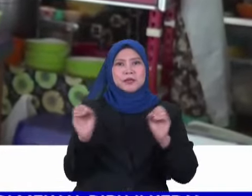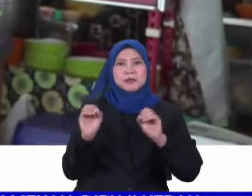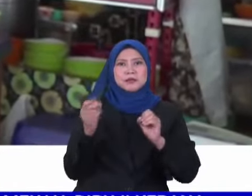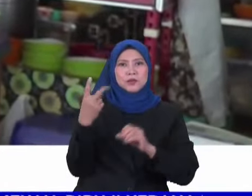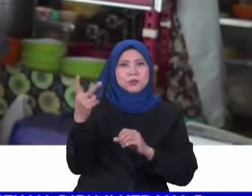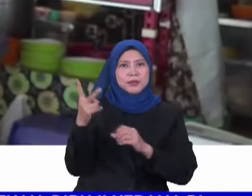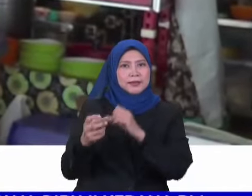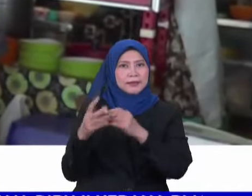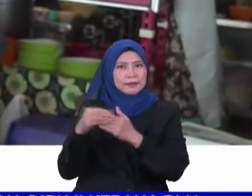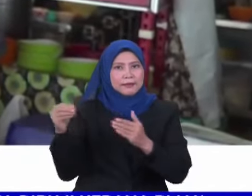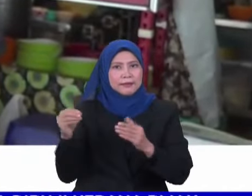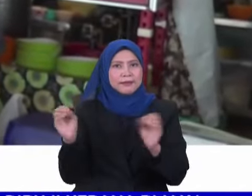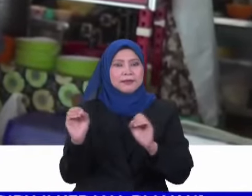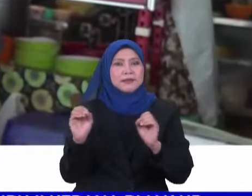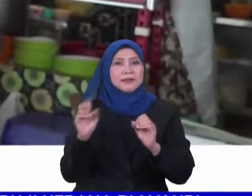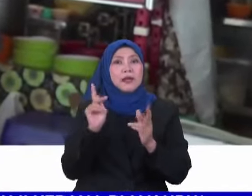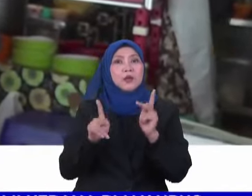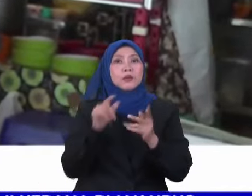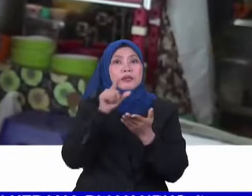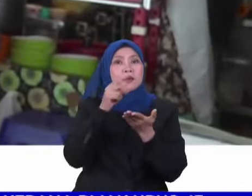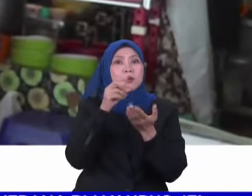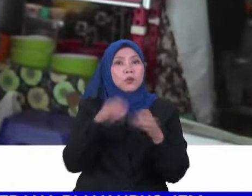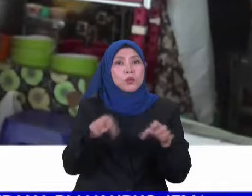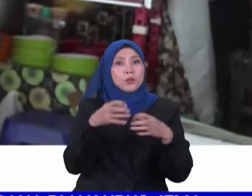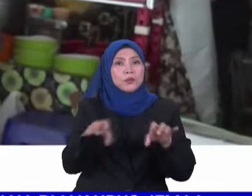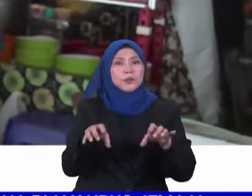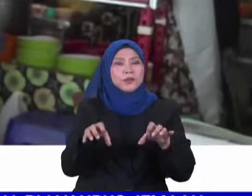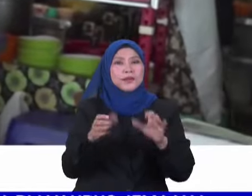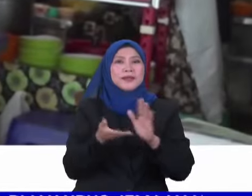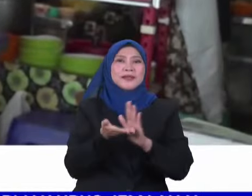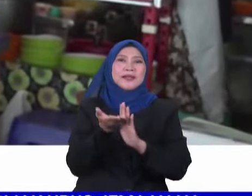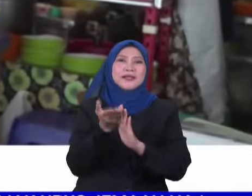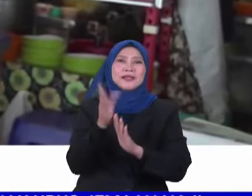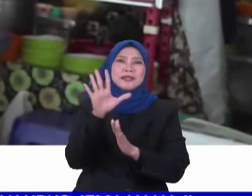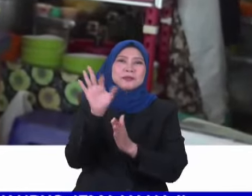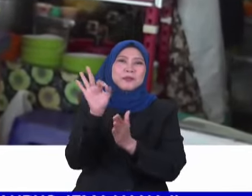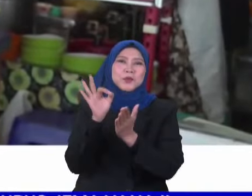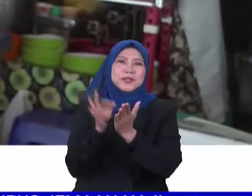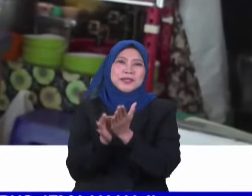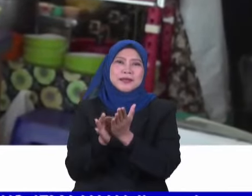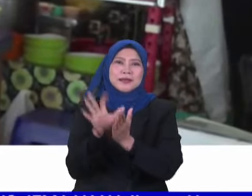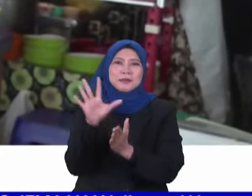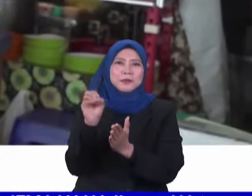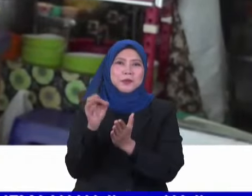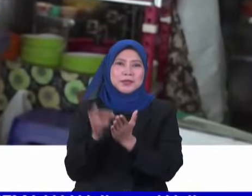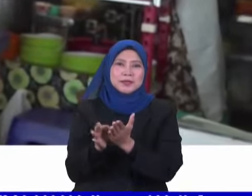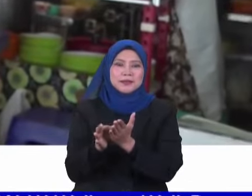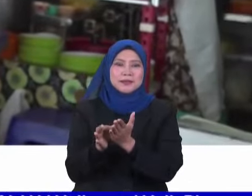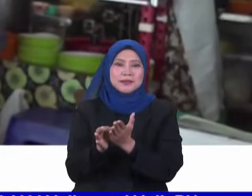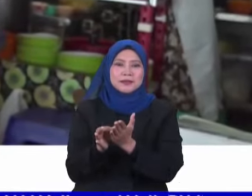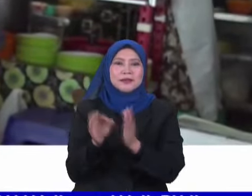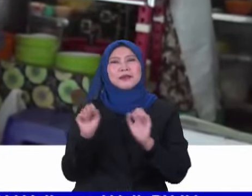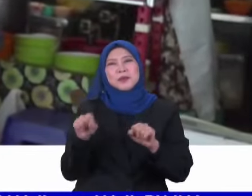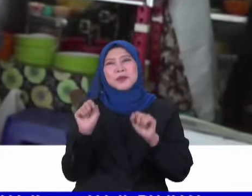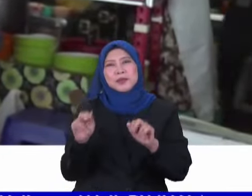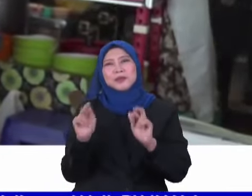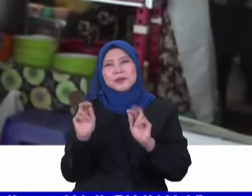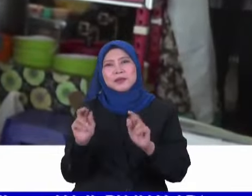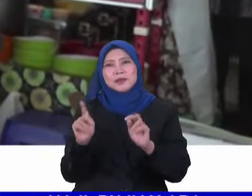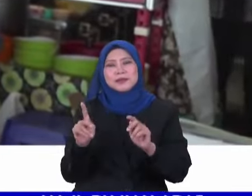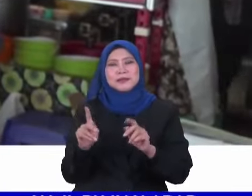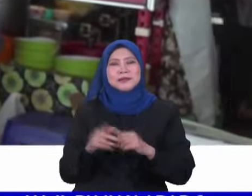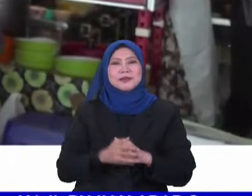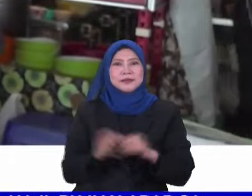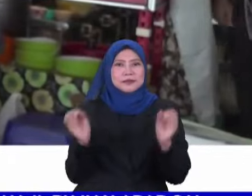cantik kali telu cuman Husein sugite gulai kau gue lagi